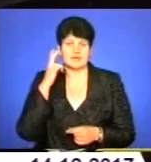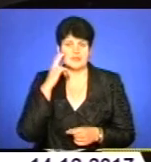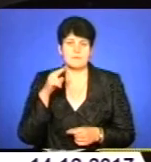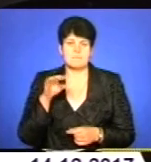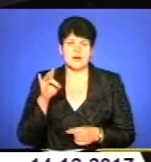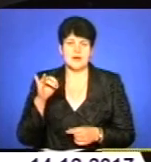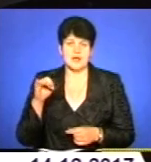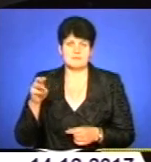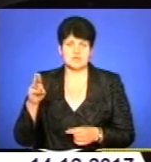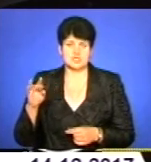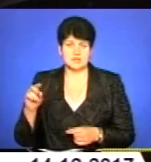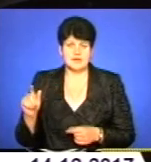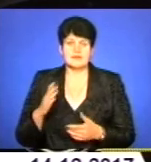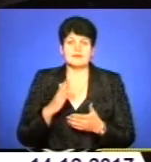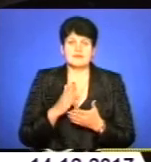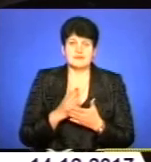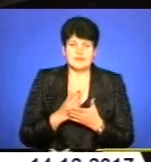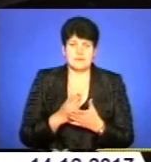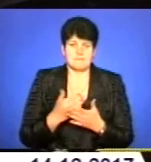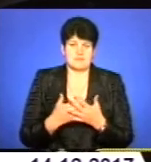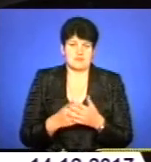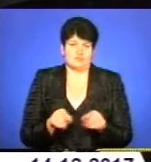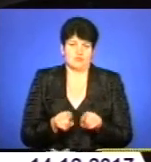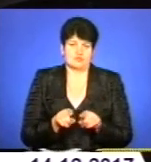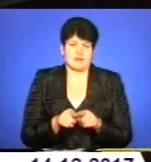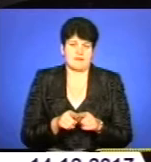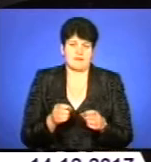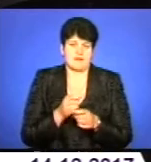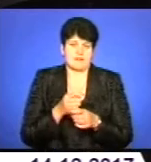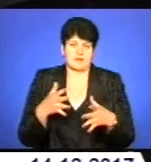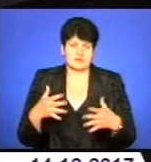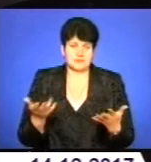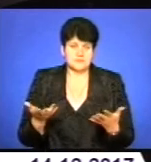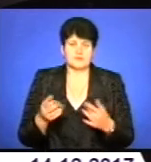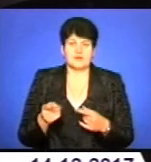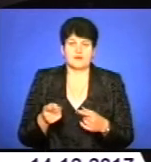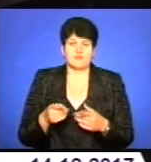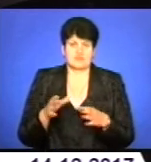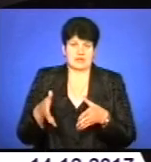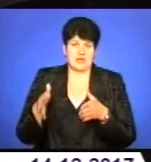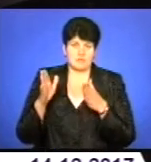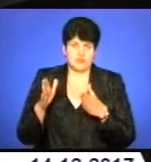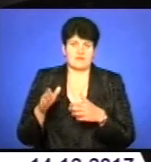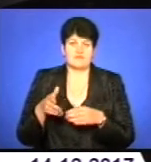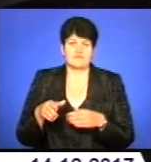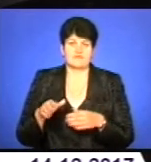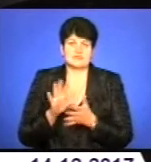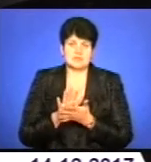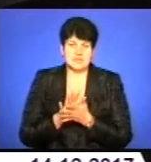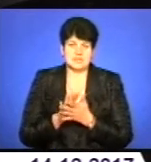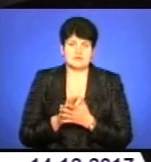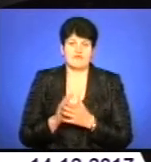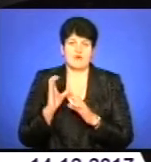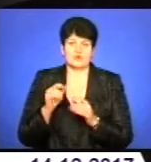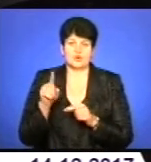Київ-Перемишль знаходиться предмет, схожий на гранату. Видом слідчо-оперативної групи в тамбурі вагону номер 6 в смітнику було виявлено